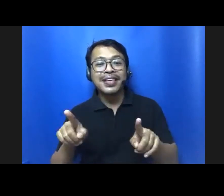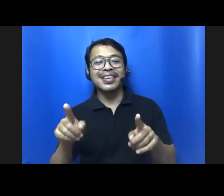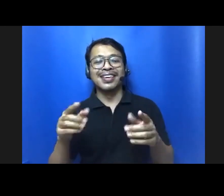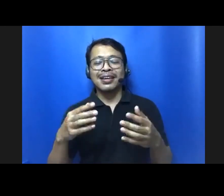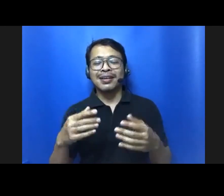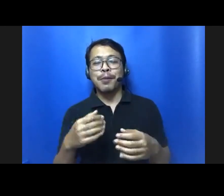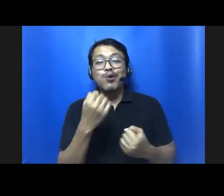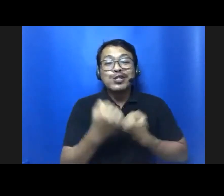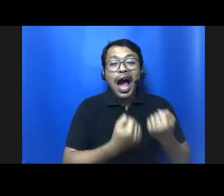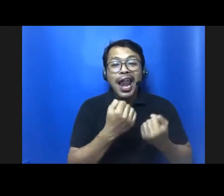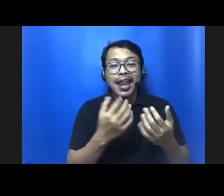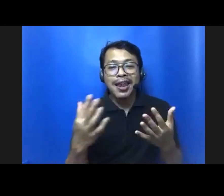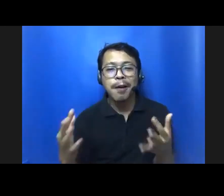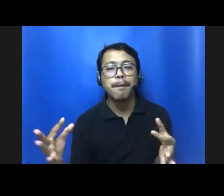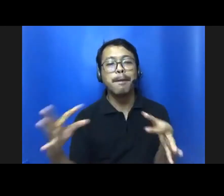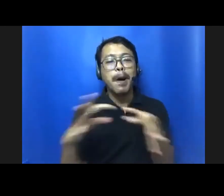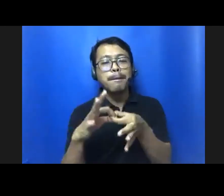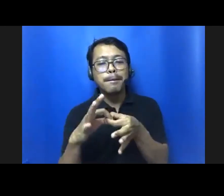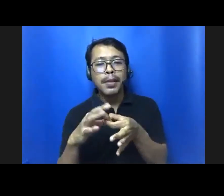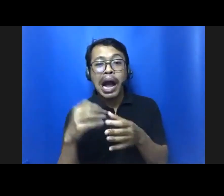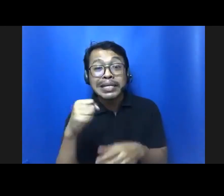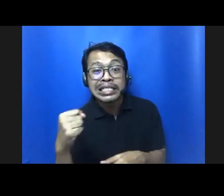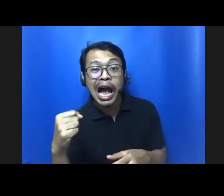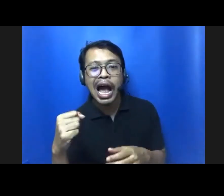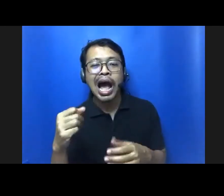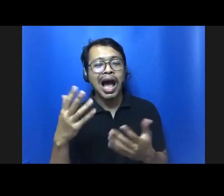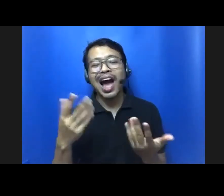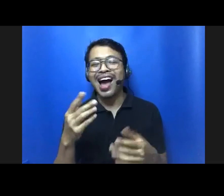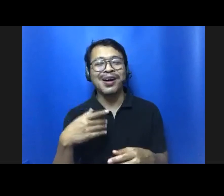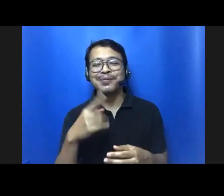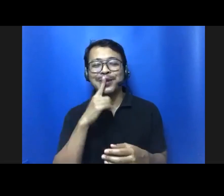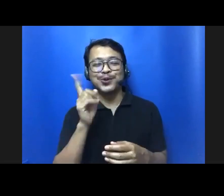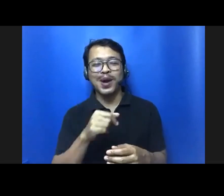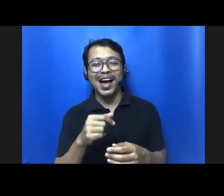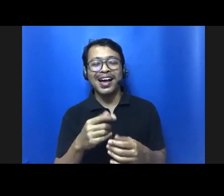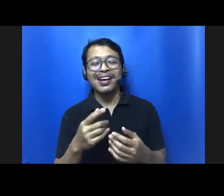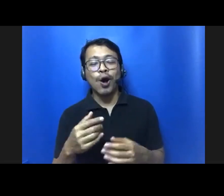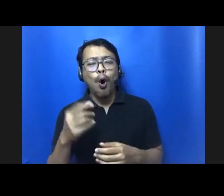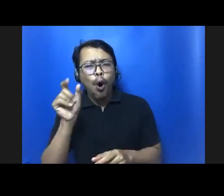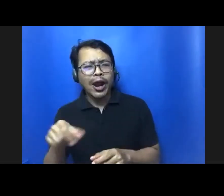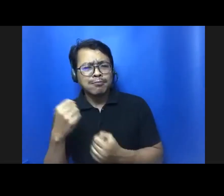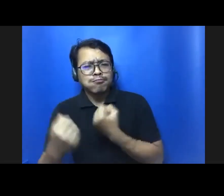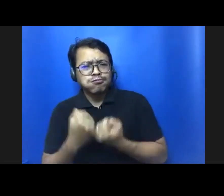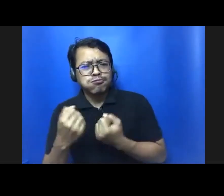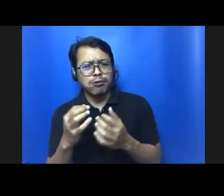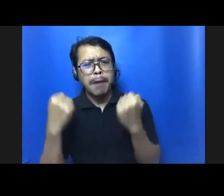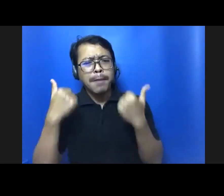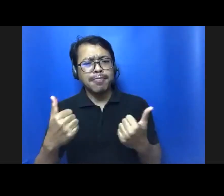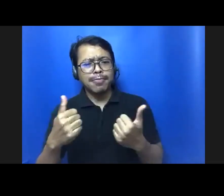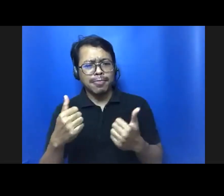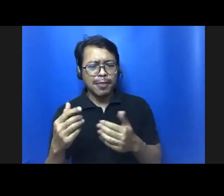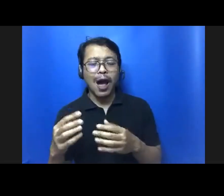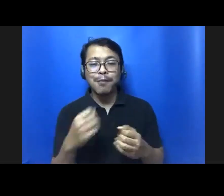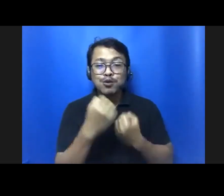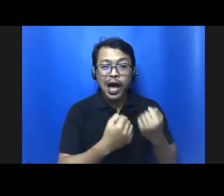pasti juga akan positif. Inilah pentingnya kolaborasi. Jadi saat ini lebih penting kolaborasi daripada kompetisi. Nah, itu yang harus